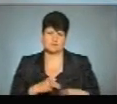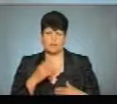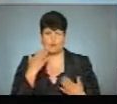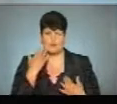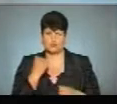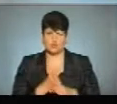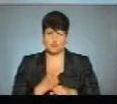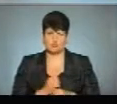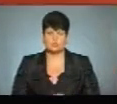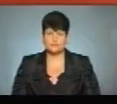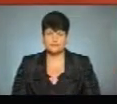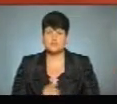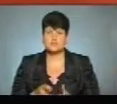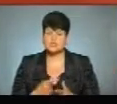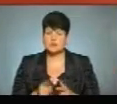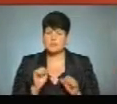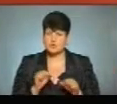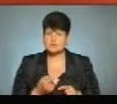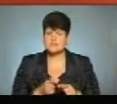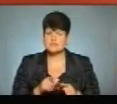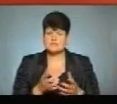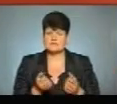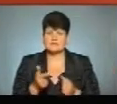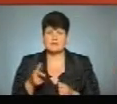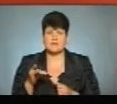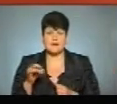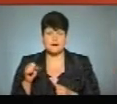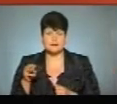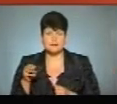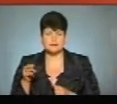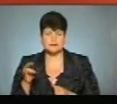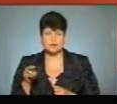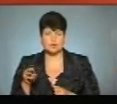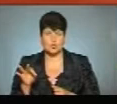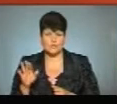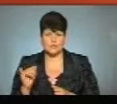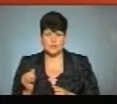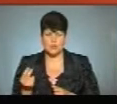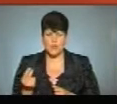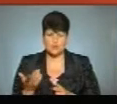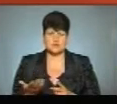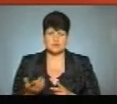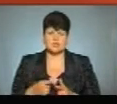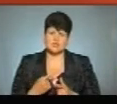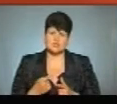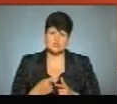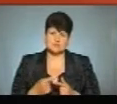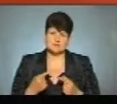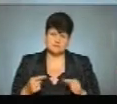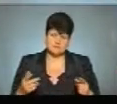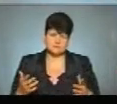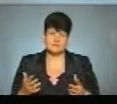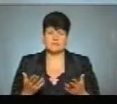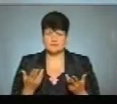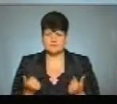полегшило дещо роботу. Чи можна для цього залучити якісь грантові кошти ЮЛІД чи іншої організації? Так,